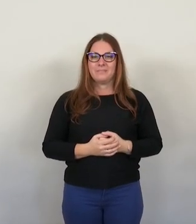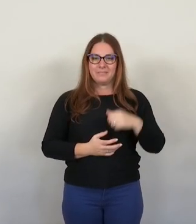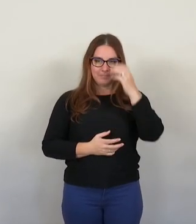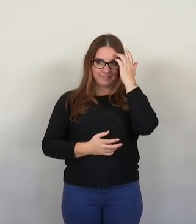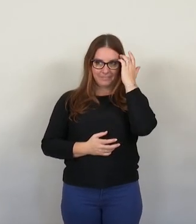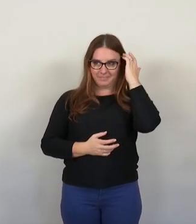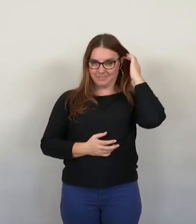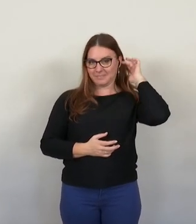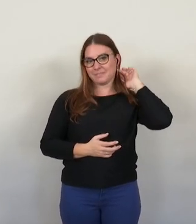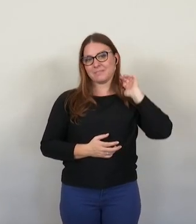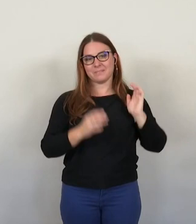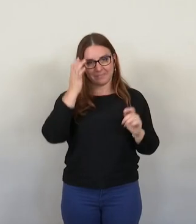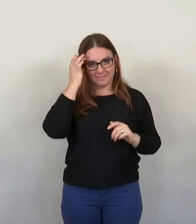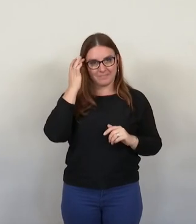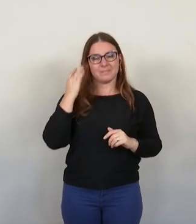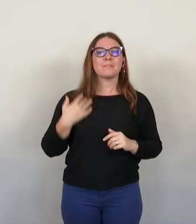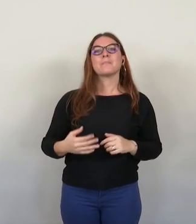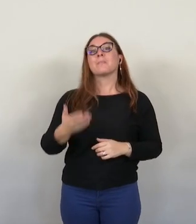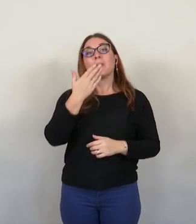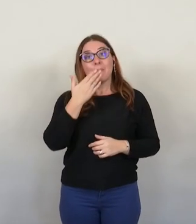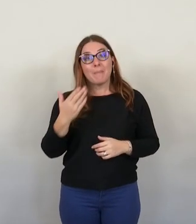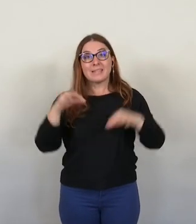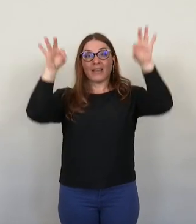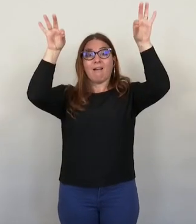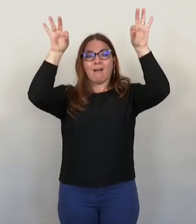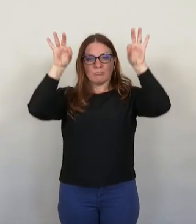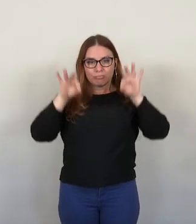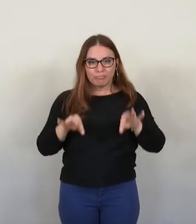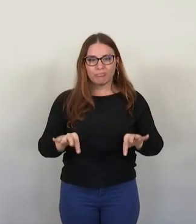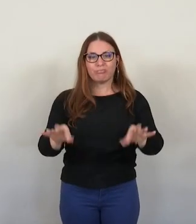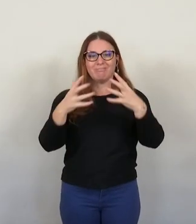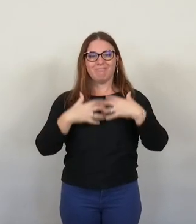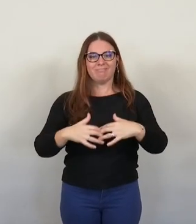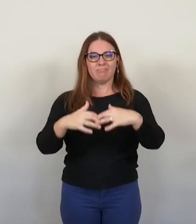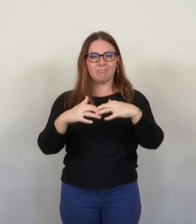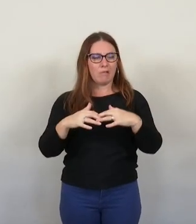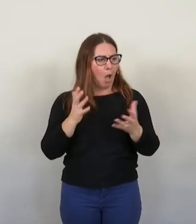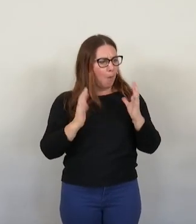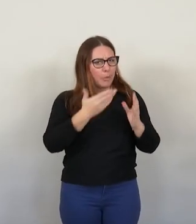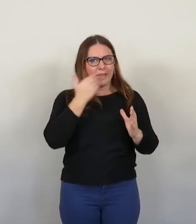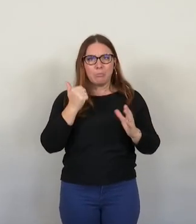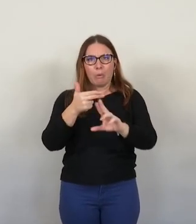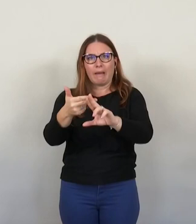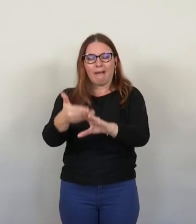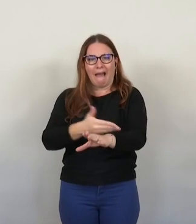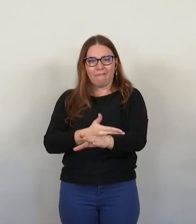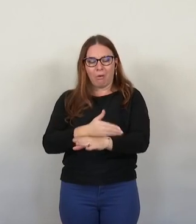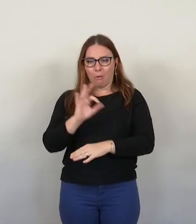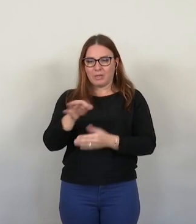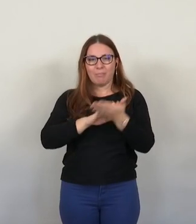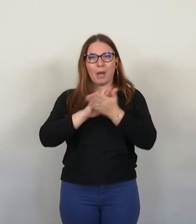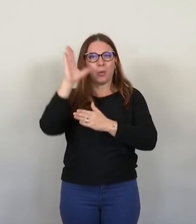C merci donc nous reprenons le cours du conseil municipal ce que j'aurais d'ailleurs peut-être dû faire avant de reprendre